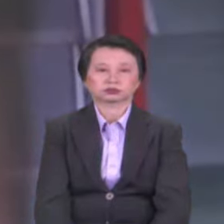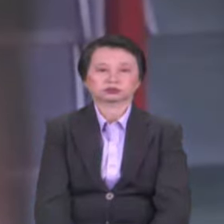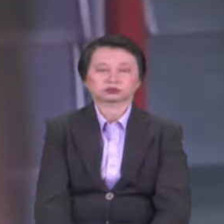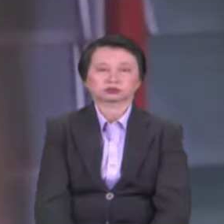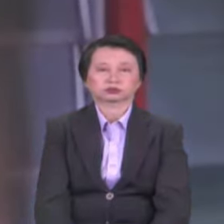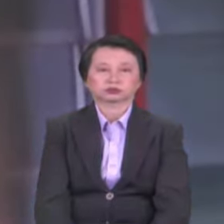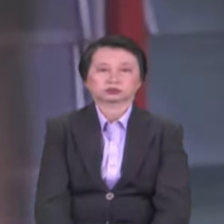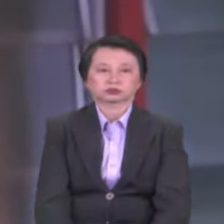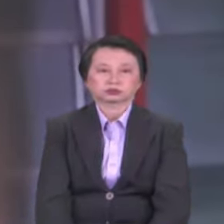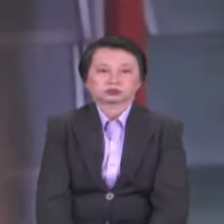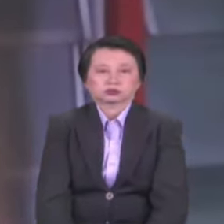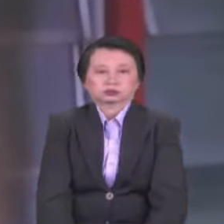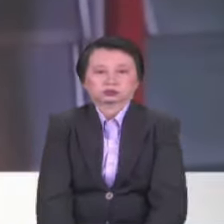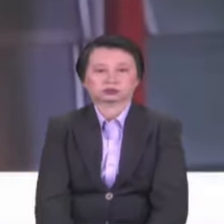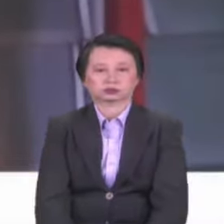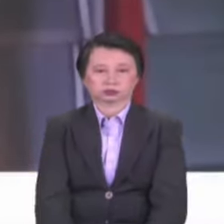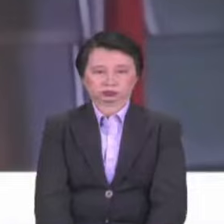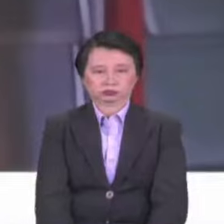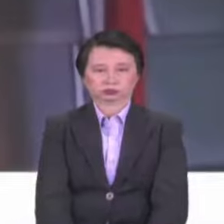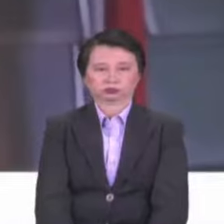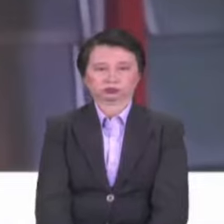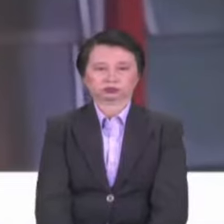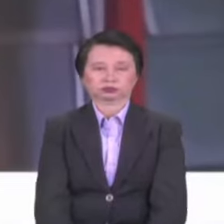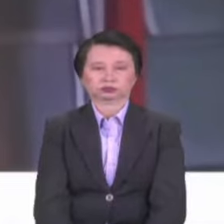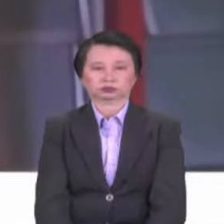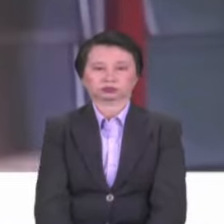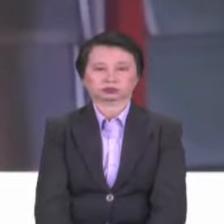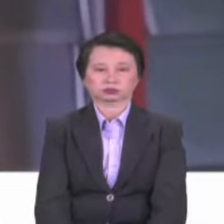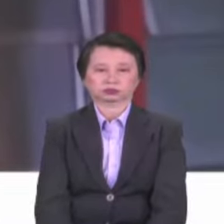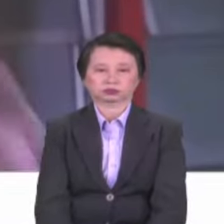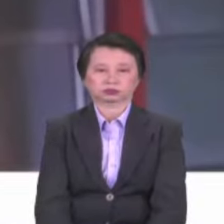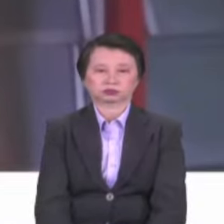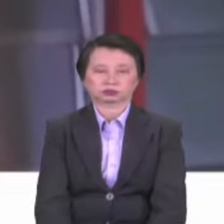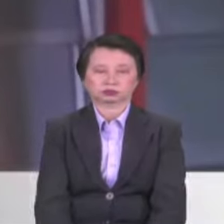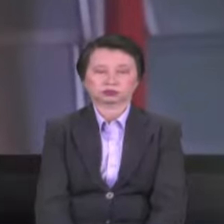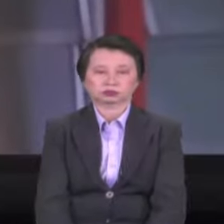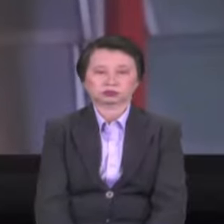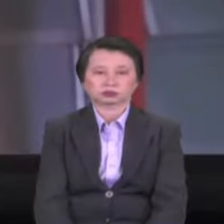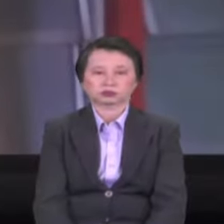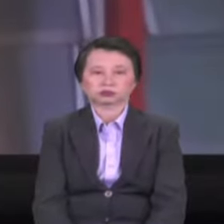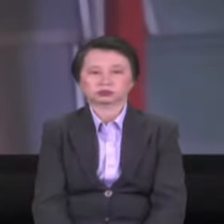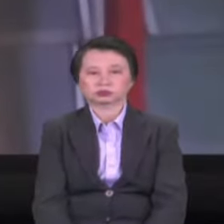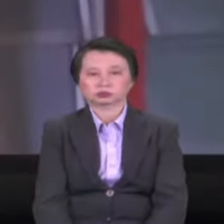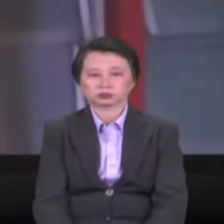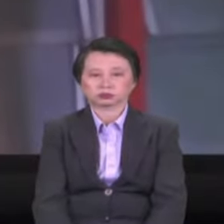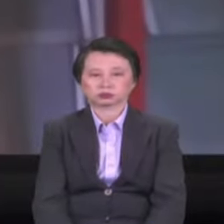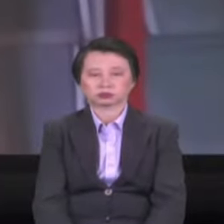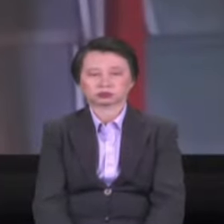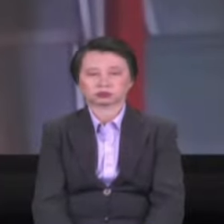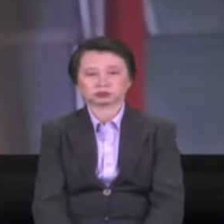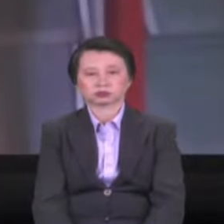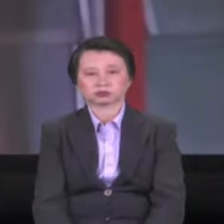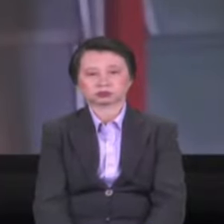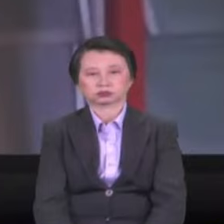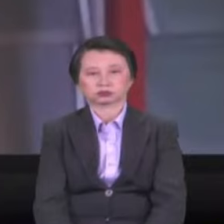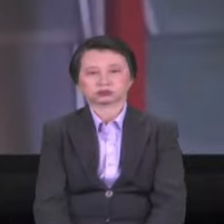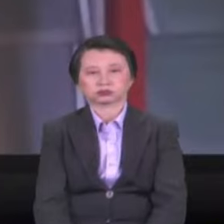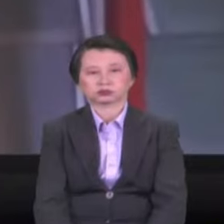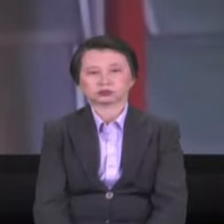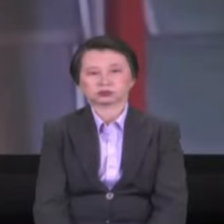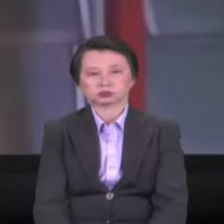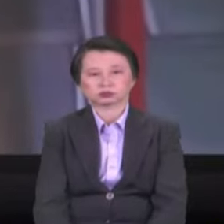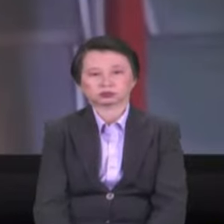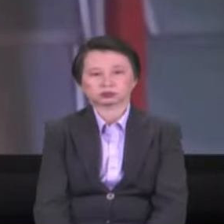Nyalai kita ke tuai rumah, anang dulu nurun, tinggit-tinggit ke dirimpu, tang tesau rakyat ke pegawai